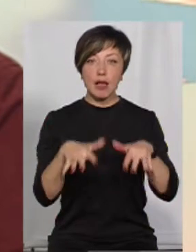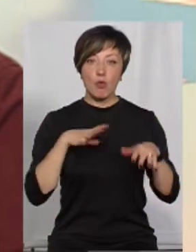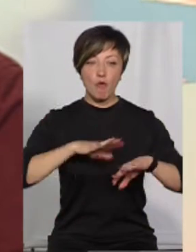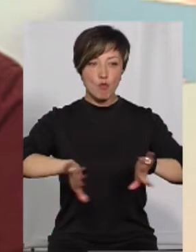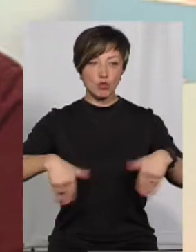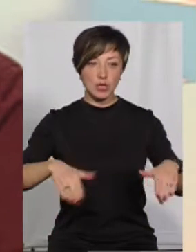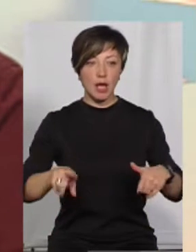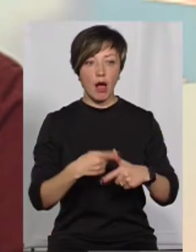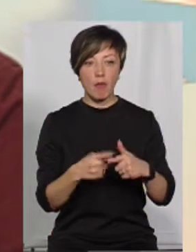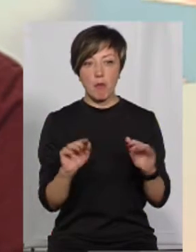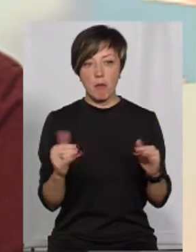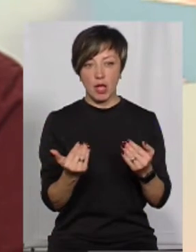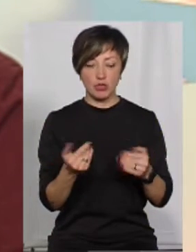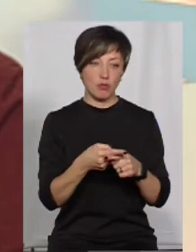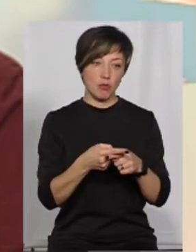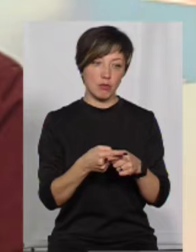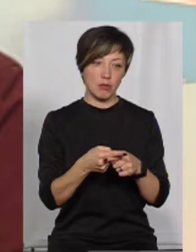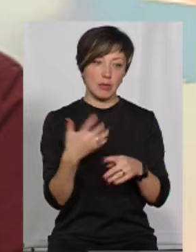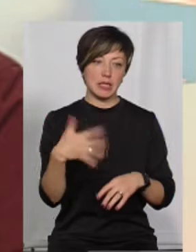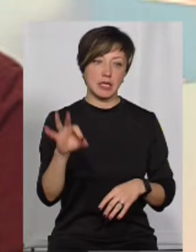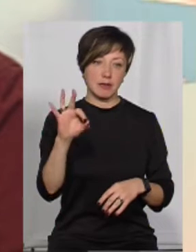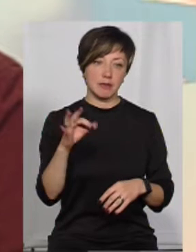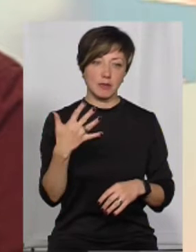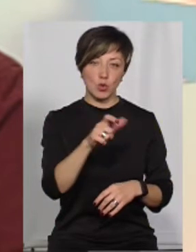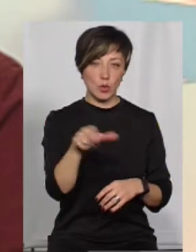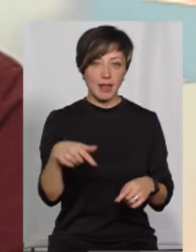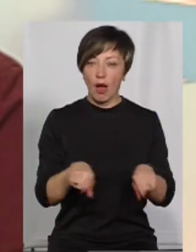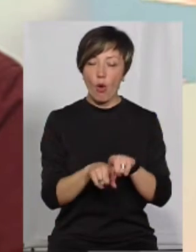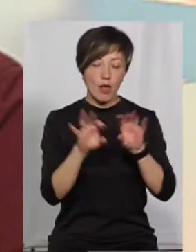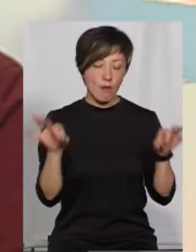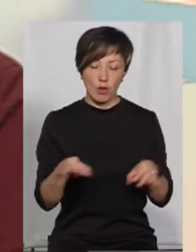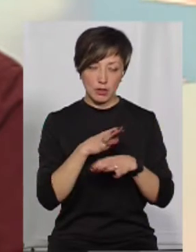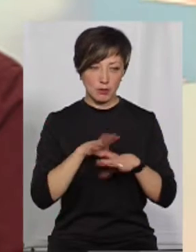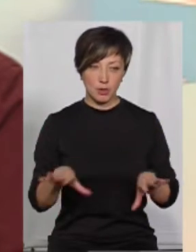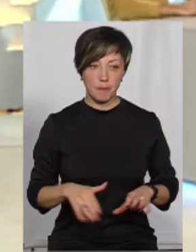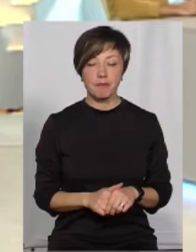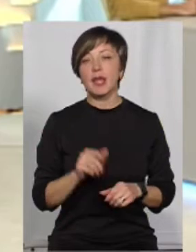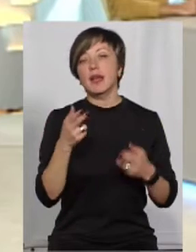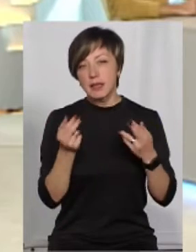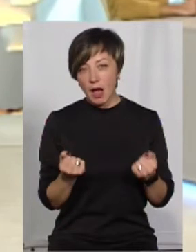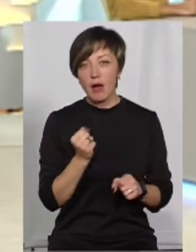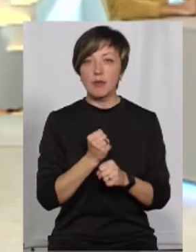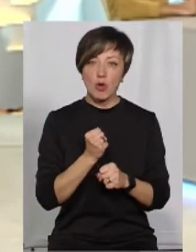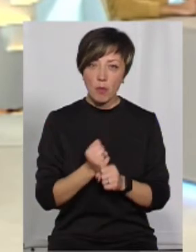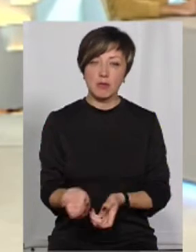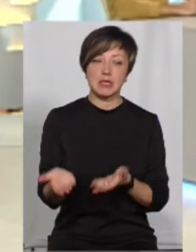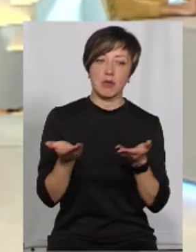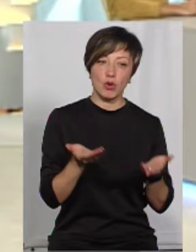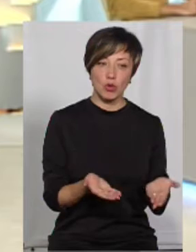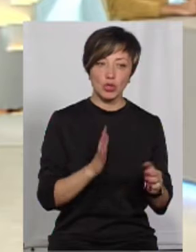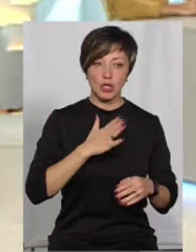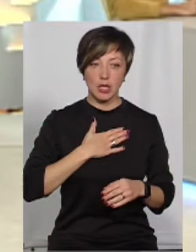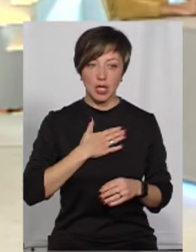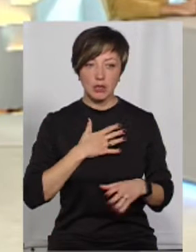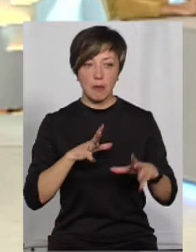був пустим або там було менше, ніж там, не знаю, 50 глядачів. Такого не було жодного разу. Там ми інколи робимо запрошення